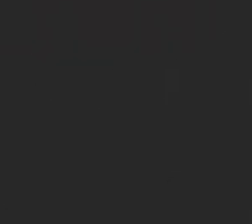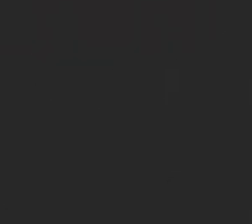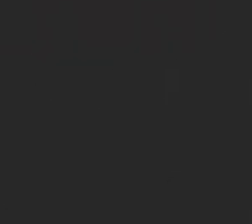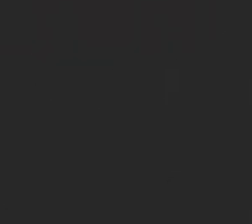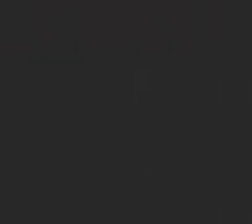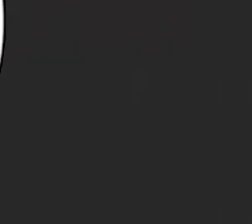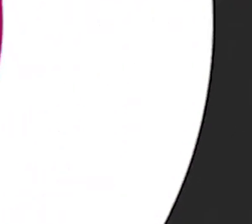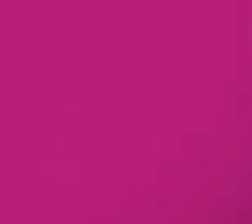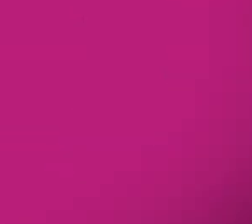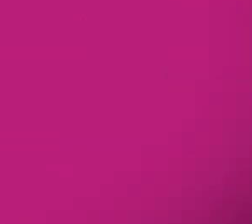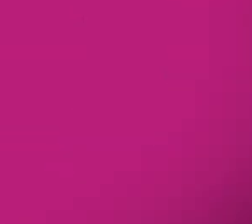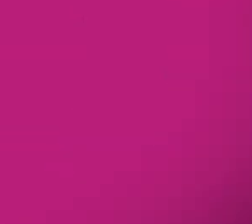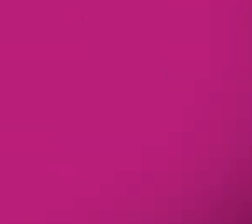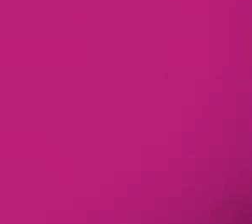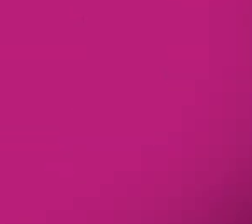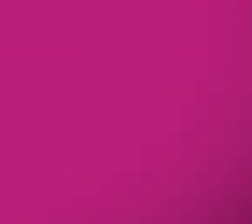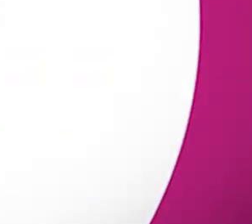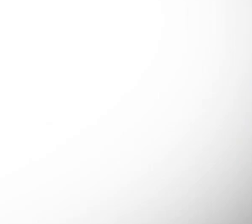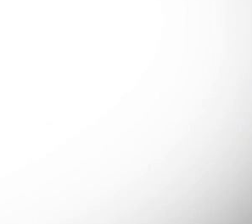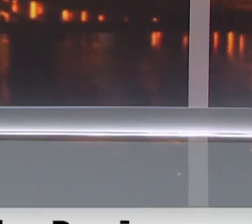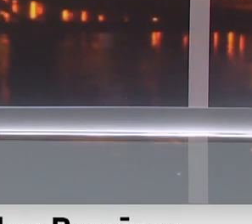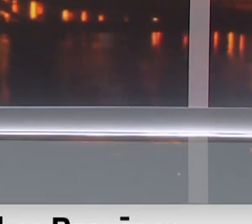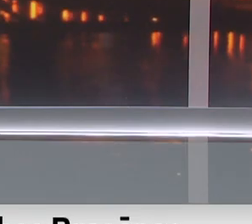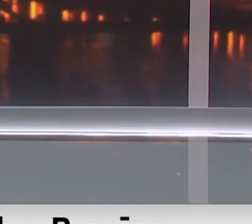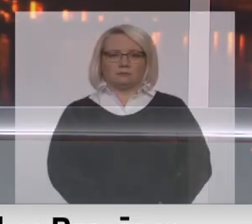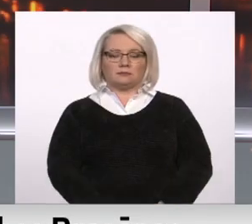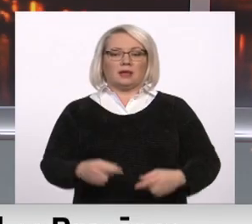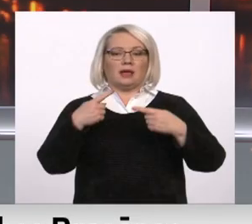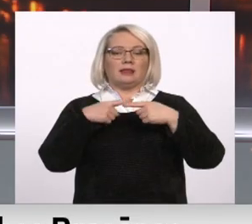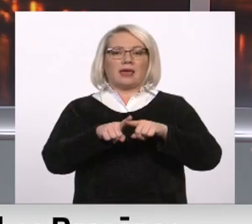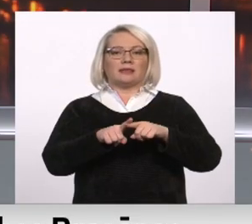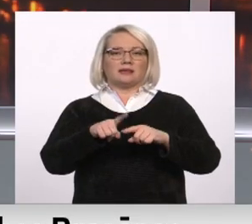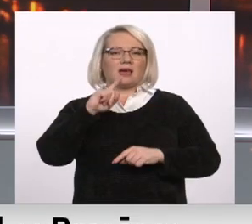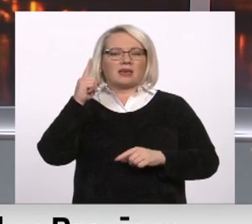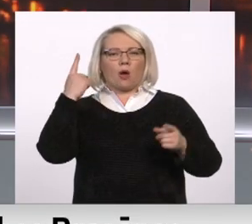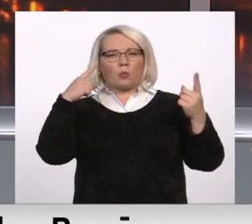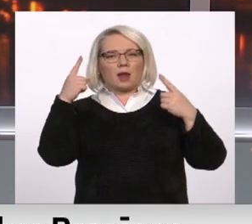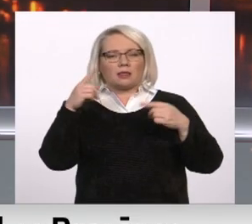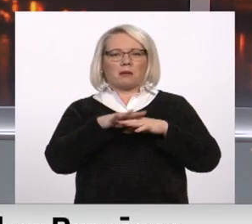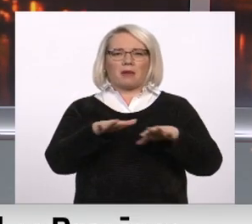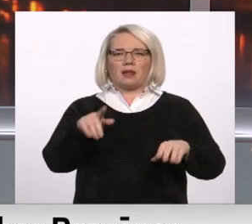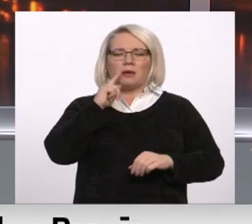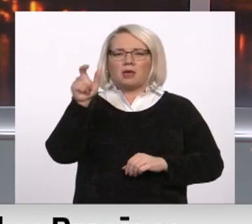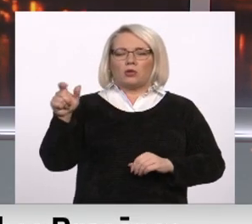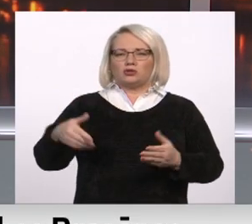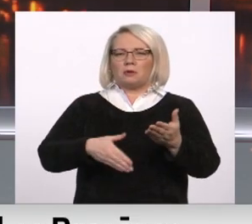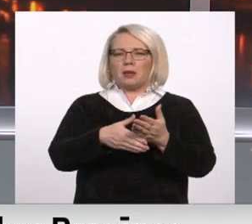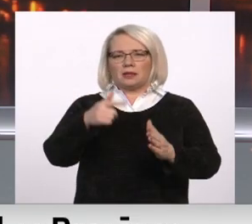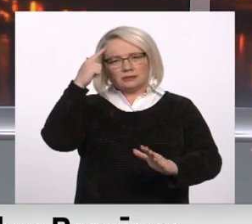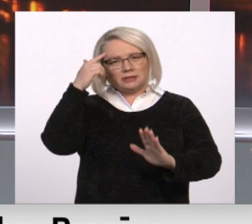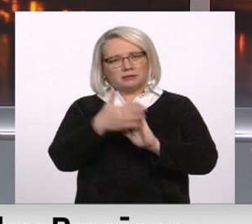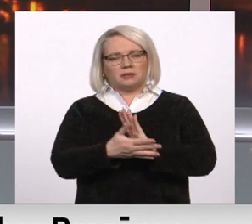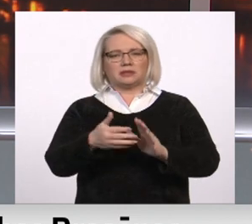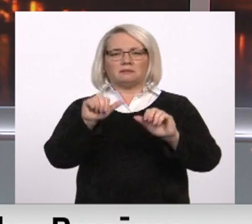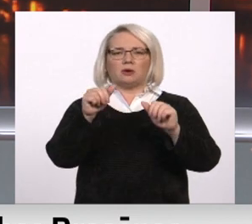Re, viss ēters ir te! Tehniskā jaunrade bērniem un jauniešiem palīdz izprast, kā uzbūvēt